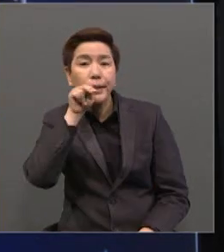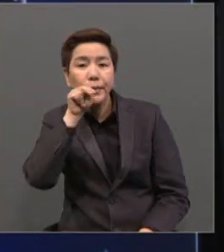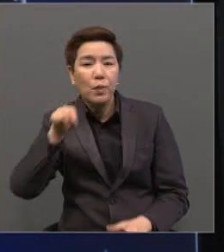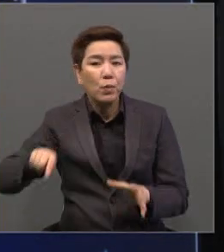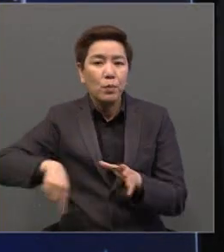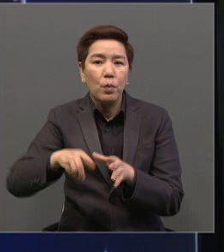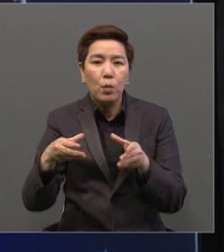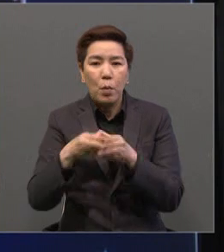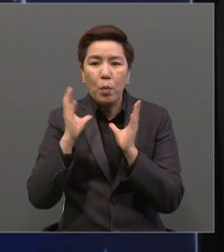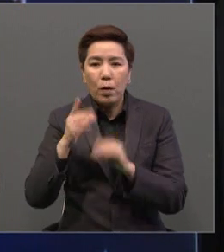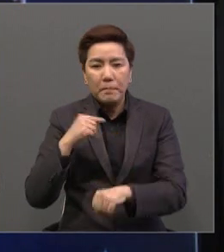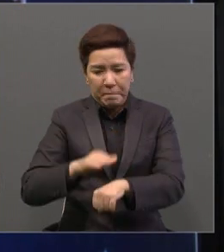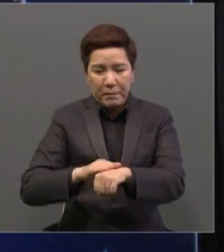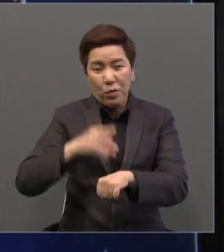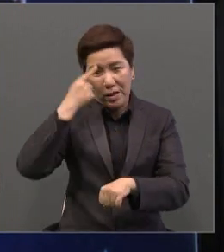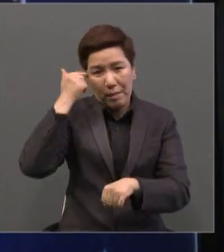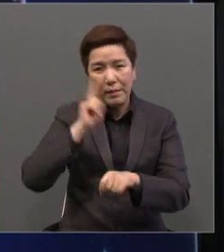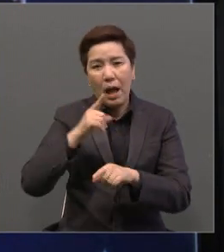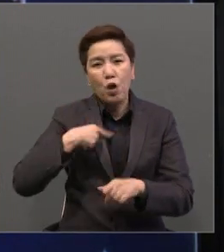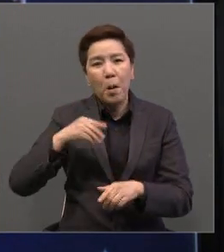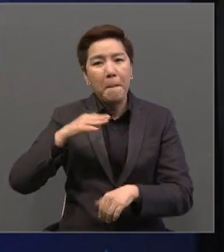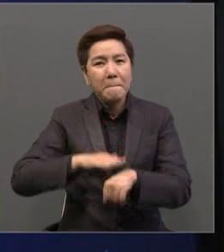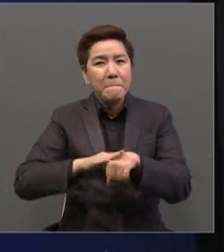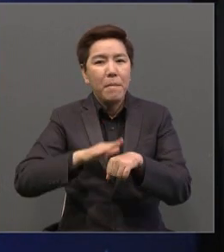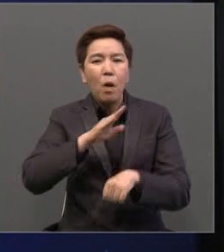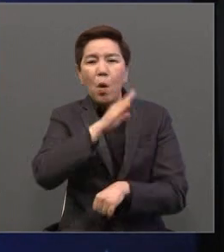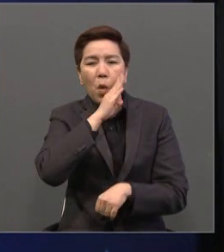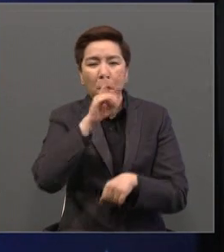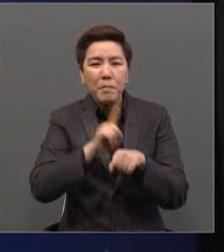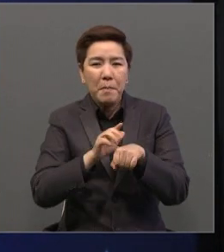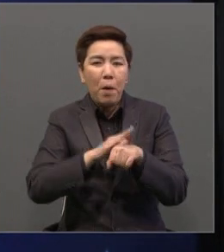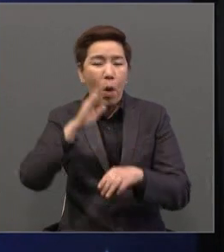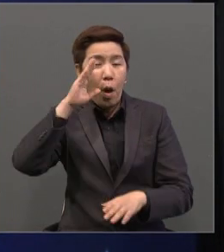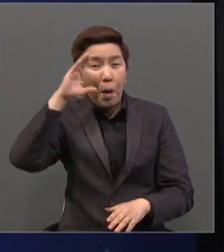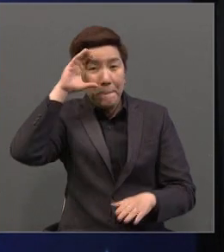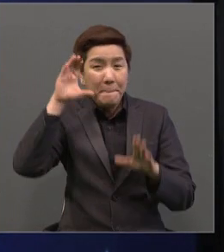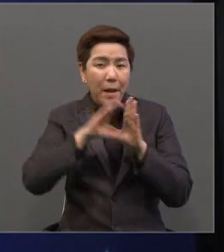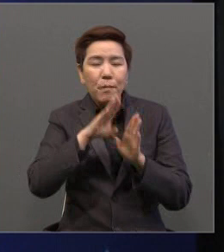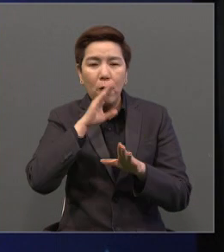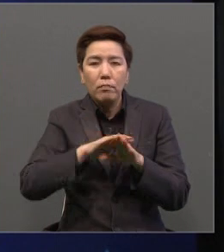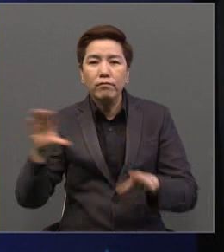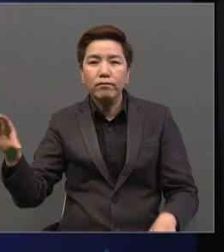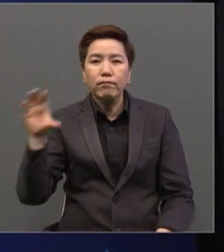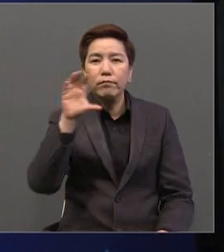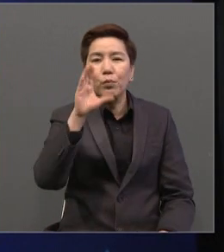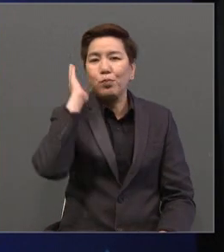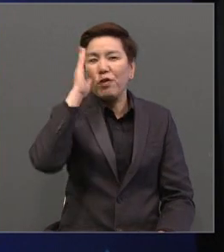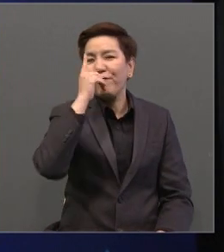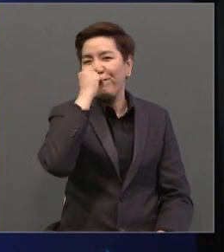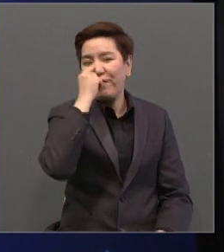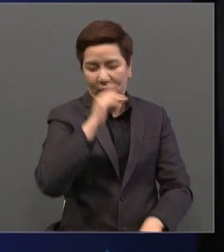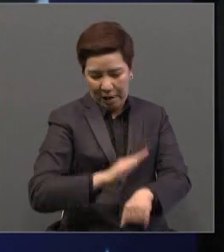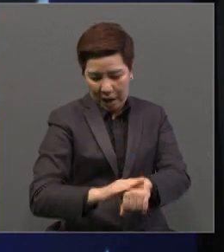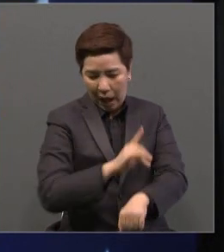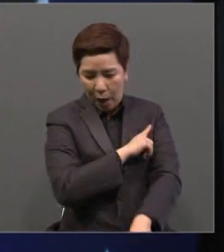ติบัวเนี่ยนะฮะเป็นคนผิวดำแต่ว่าจะนิยมหลอกเดี๋ยวคุณผู้ชมดูรูปที่ใช้เมื่อสักครู่นะเป็นรูปชายฝรั่ง